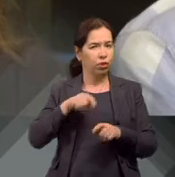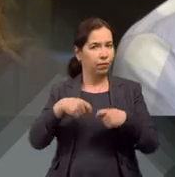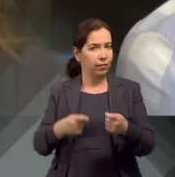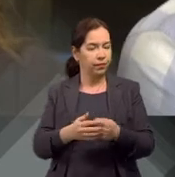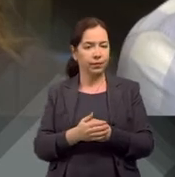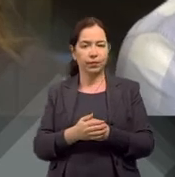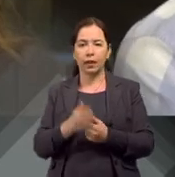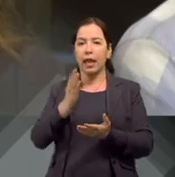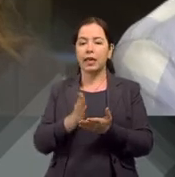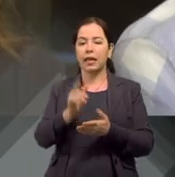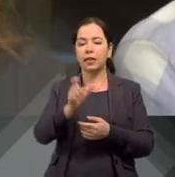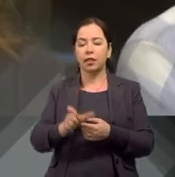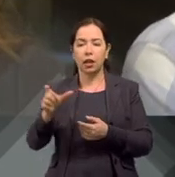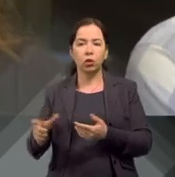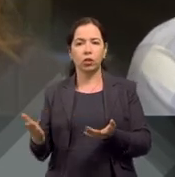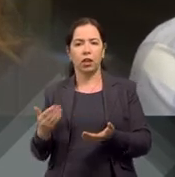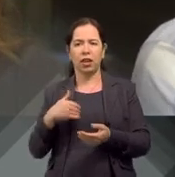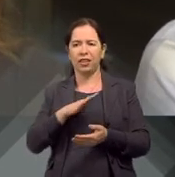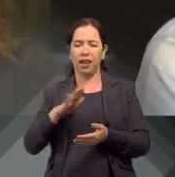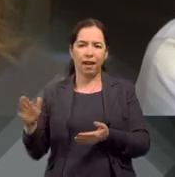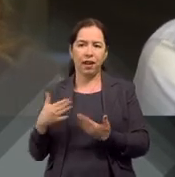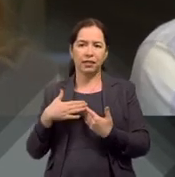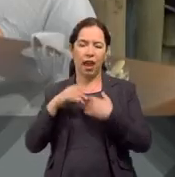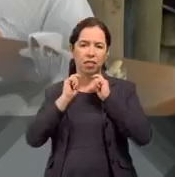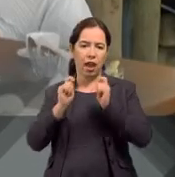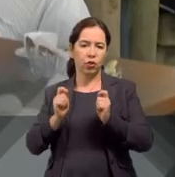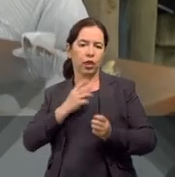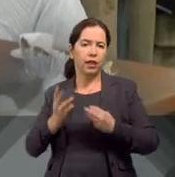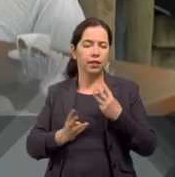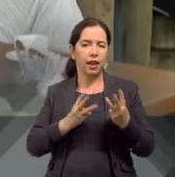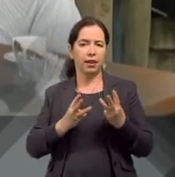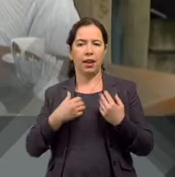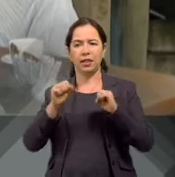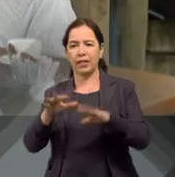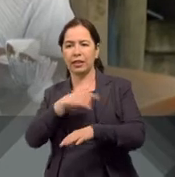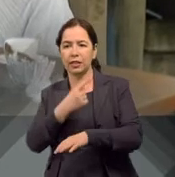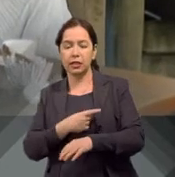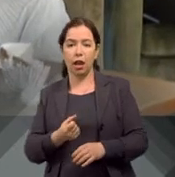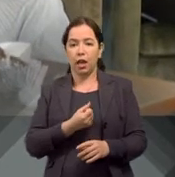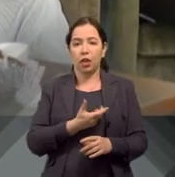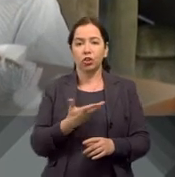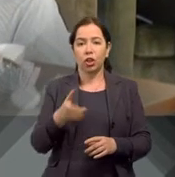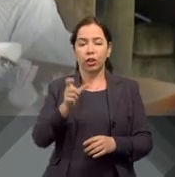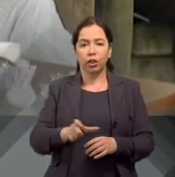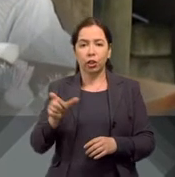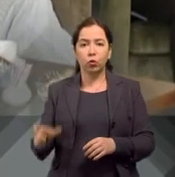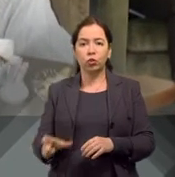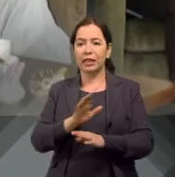Есть люди, которые не хотят дарить энергию свою, не хотят тратить силы, а щедрые люди, они не боятся потратить,